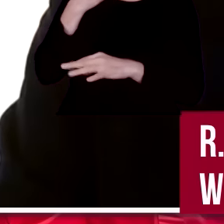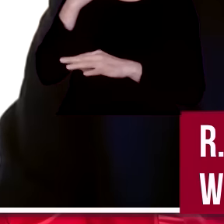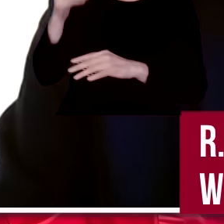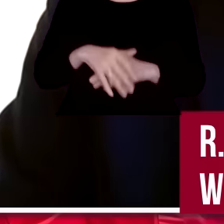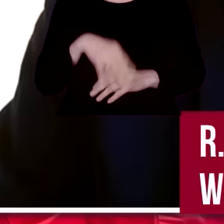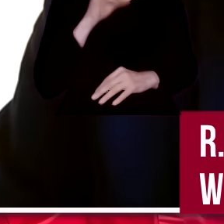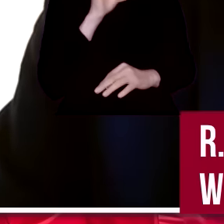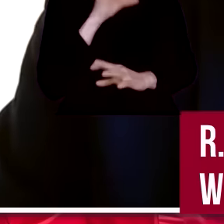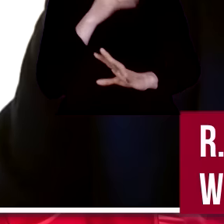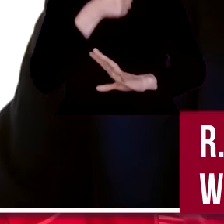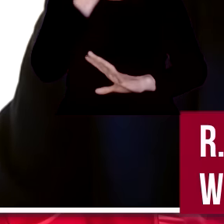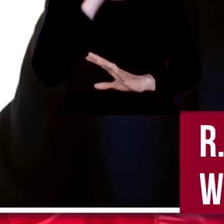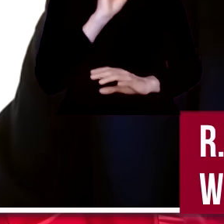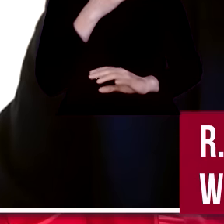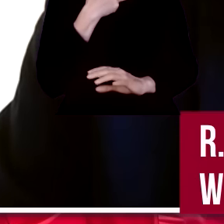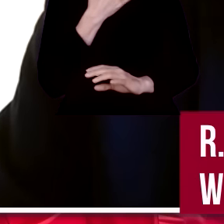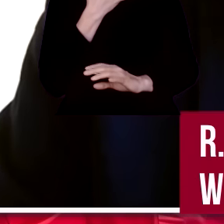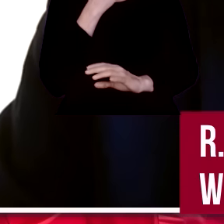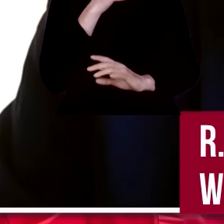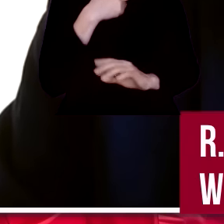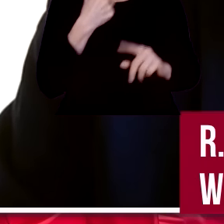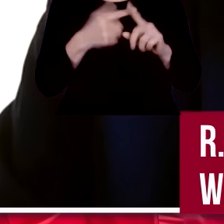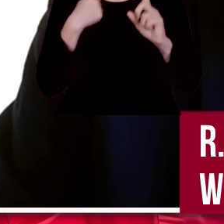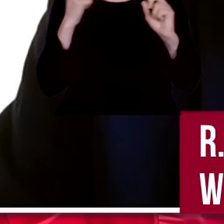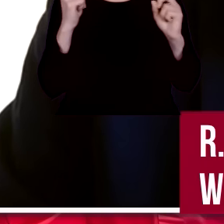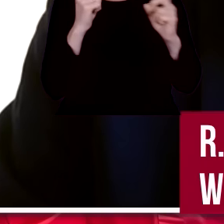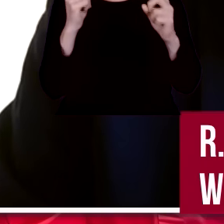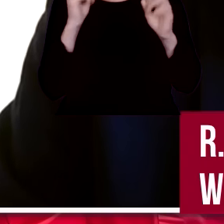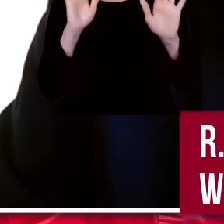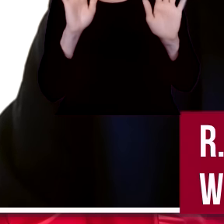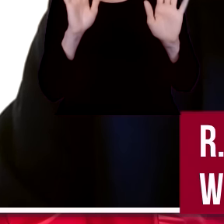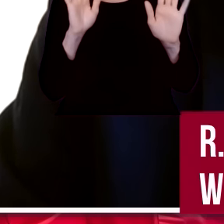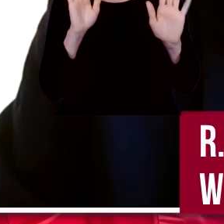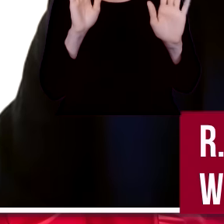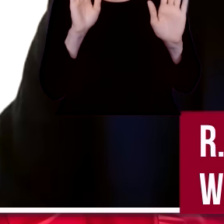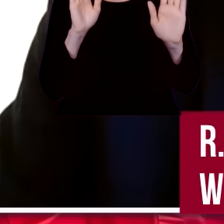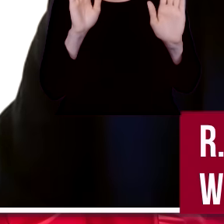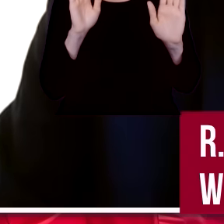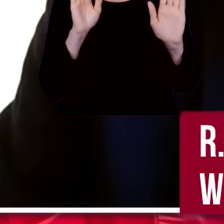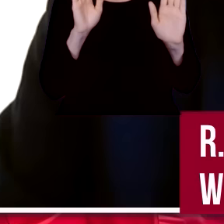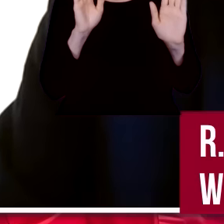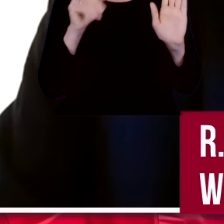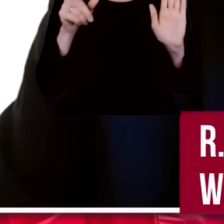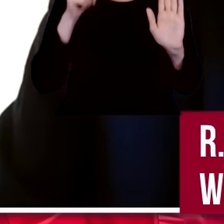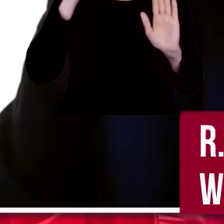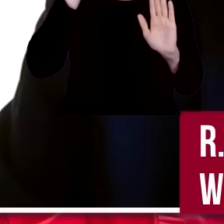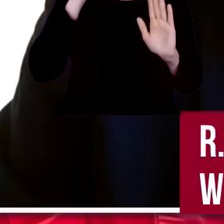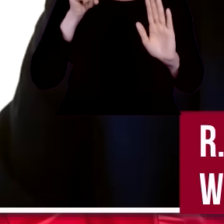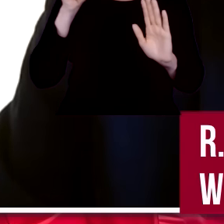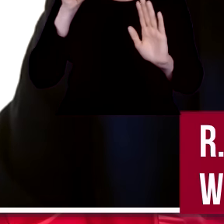narracji ale będę ostrożny bo wie Pan To jest w dobrym tonie Putin bardzo ciężko na tym pracuje